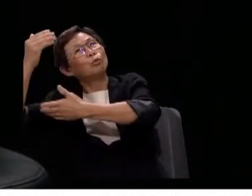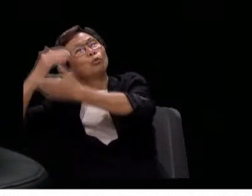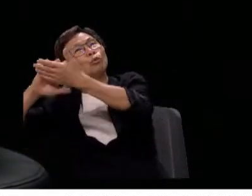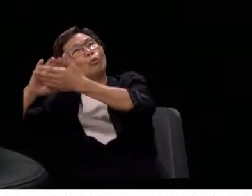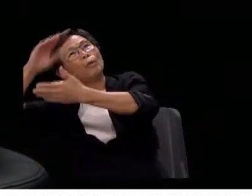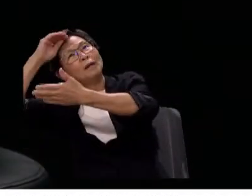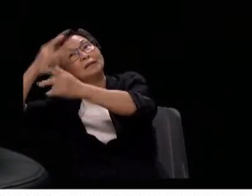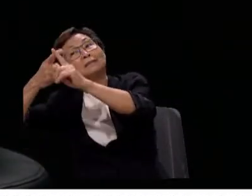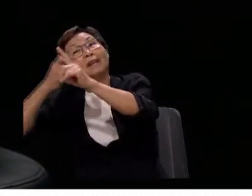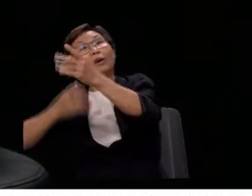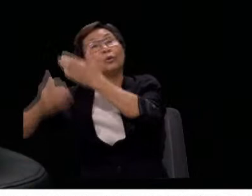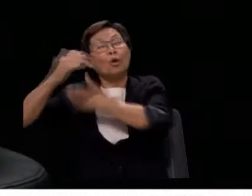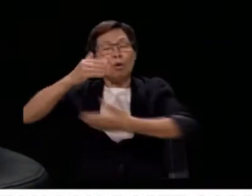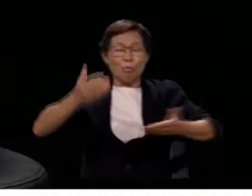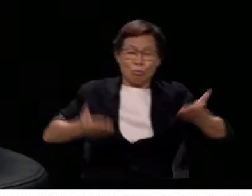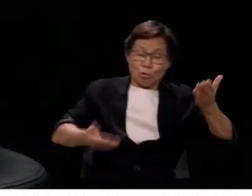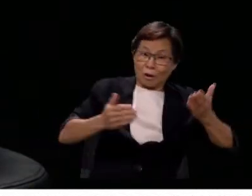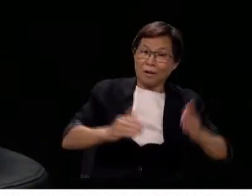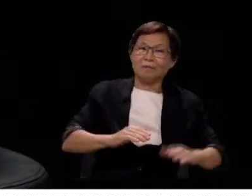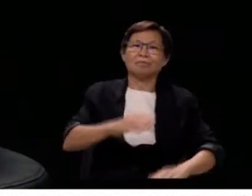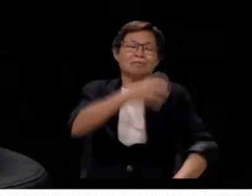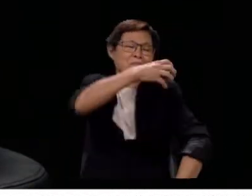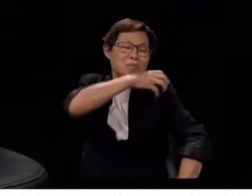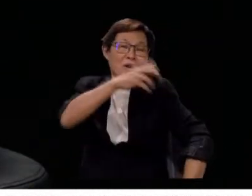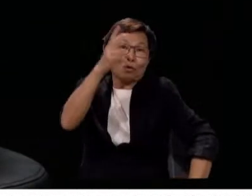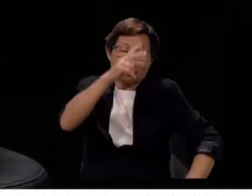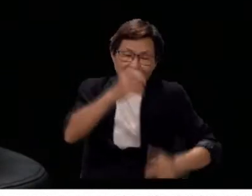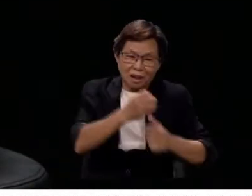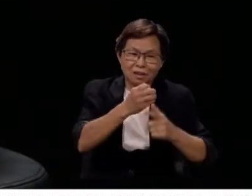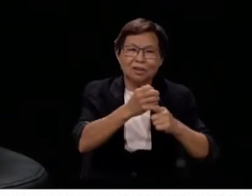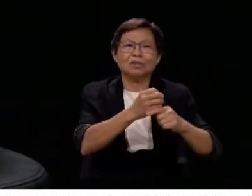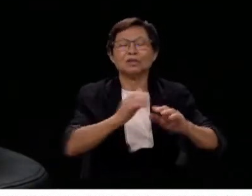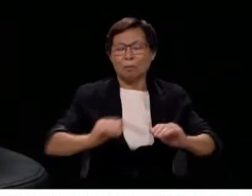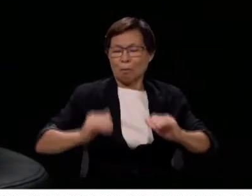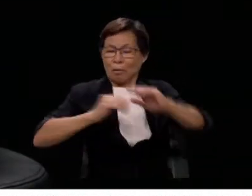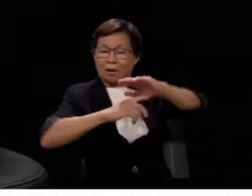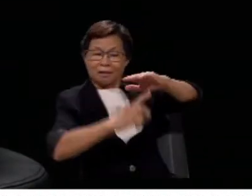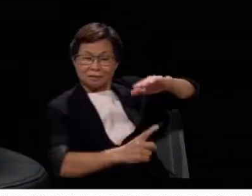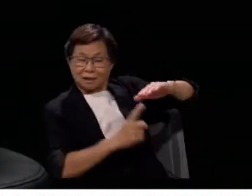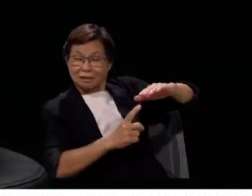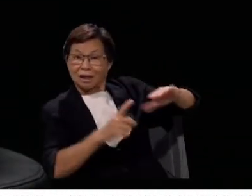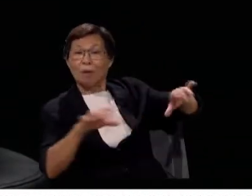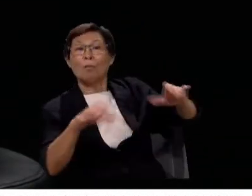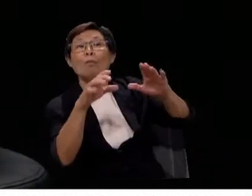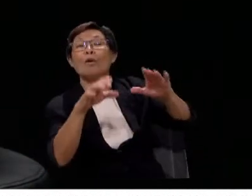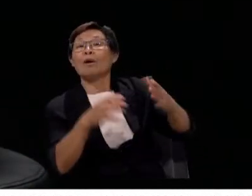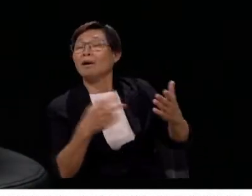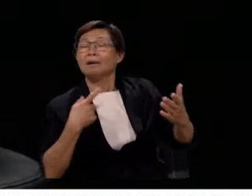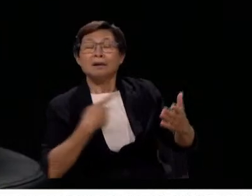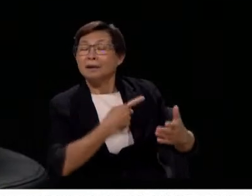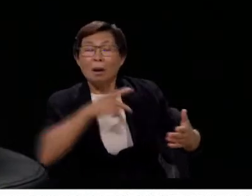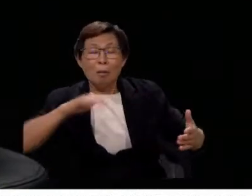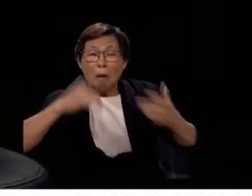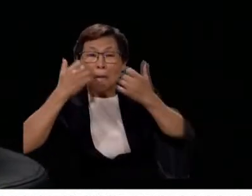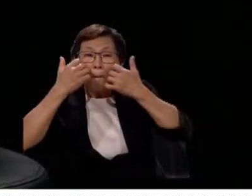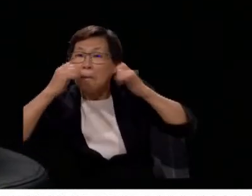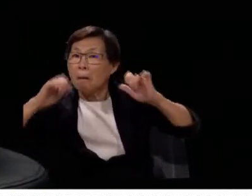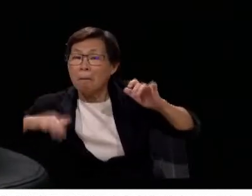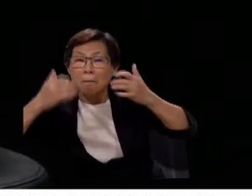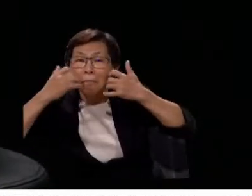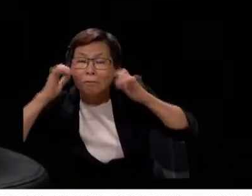mungkin dipencet pegawai kerajaan dipikat dasar sekalipun Kingdom belum begitu Mohe